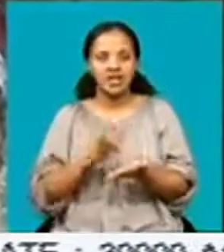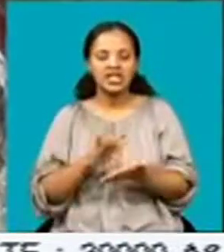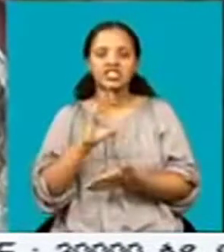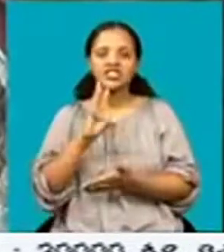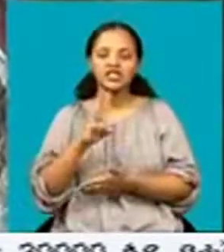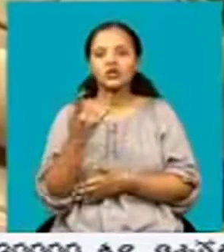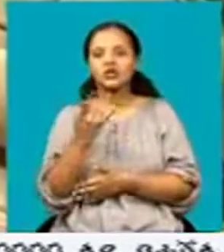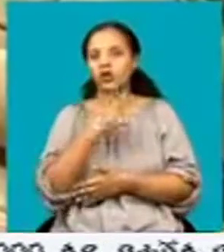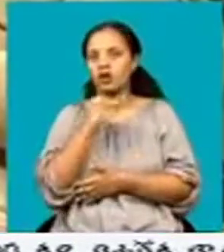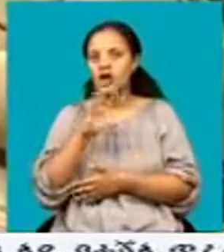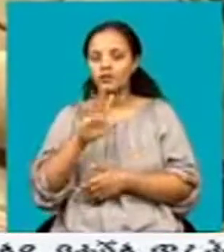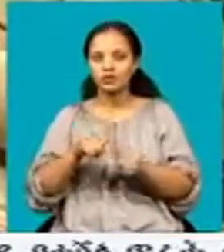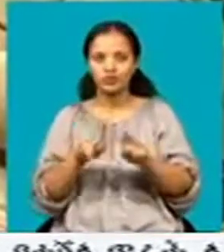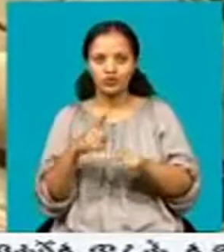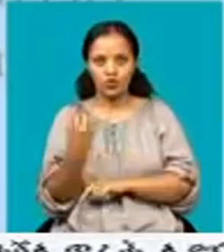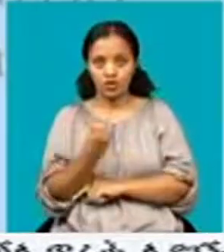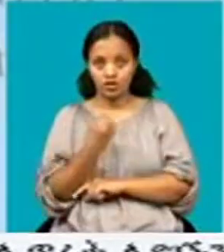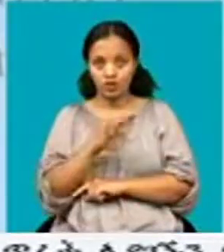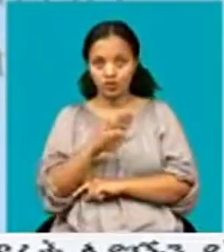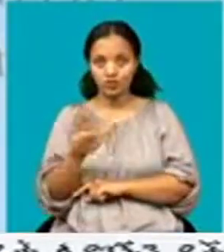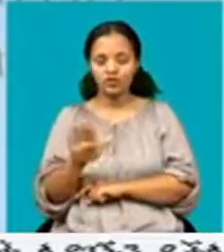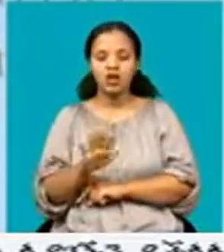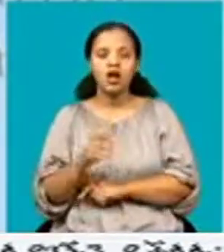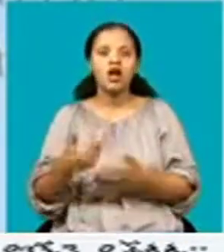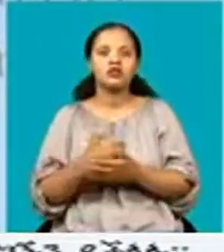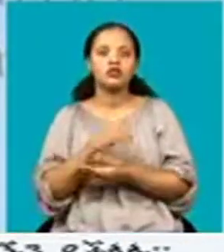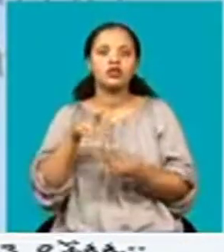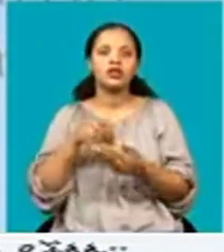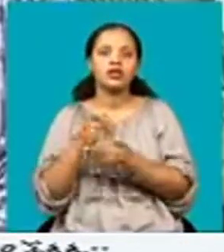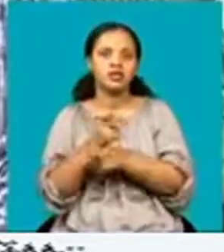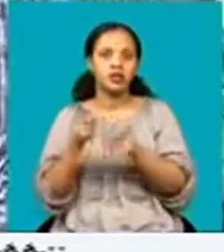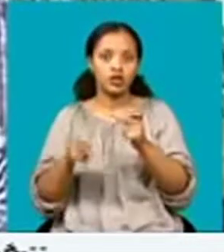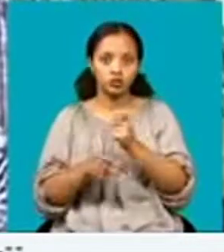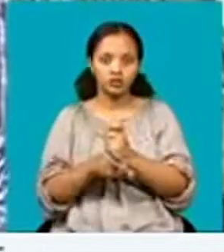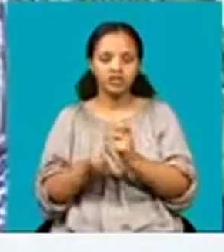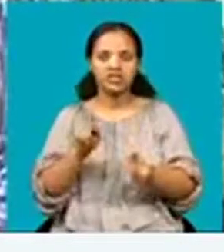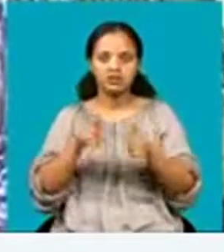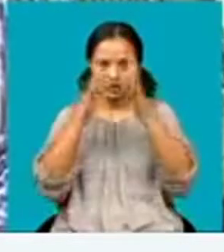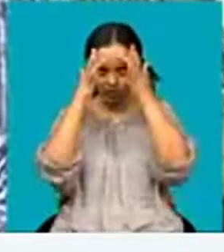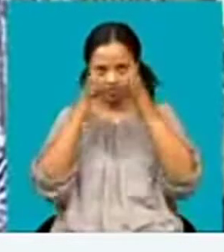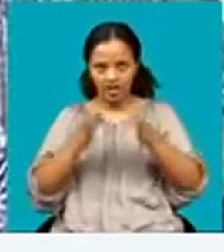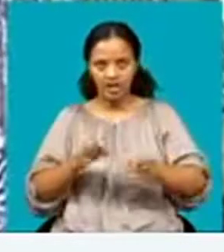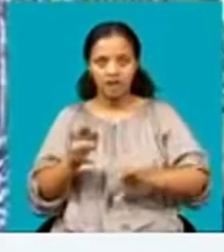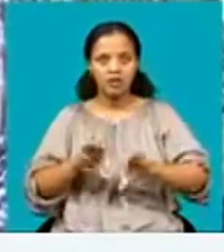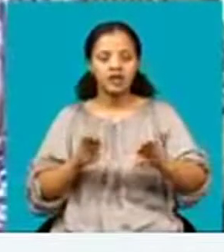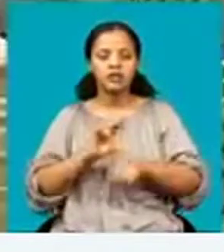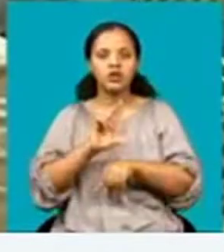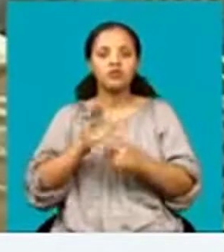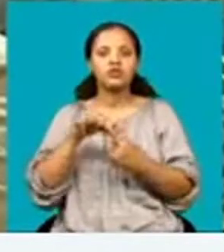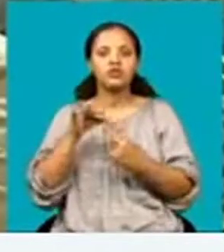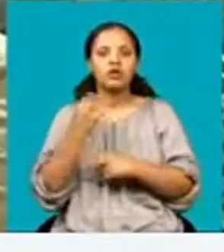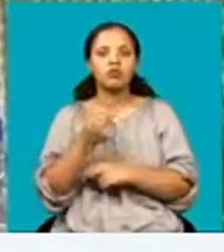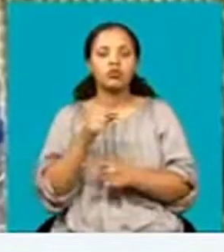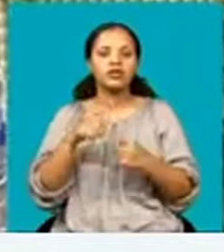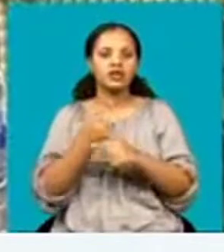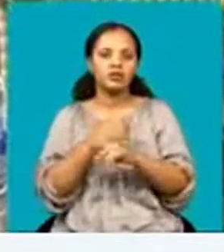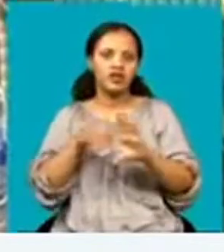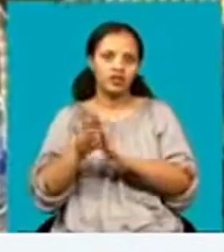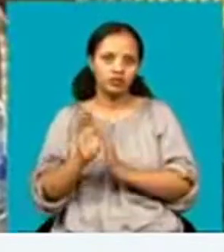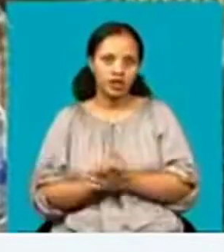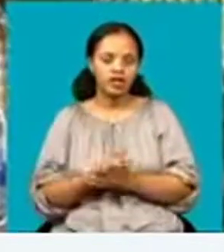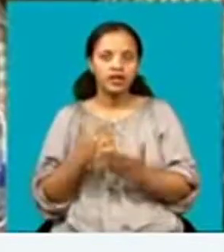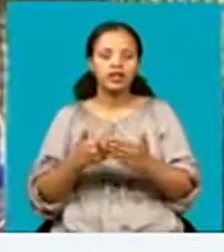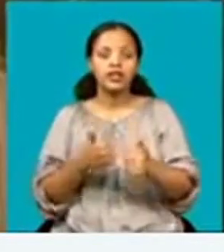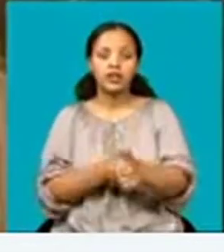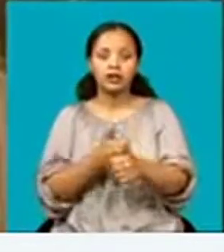6 ዞኖችንና 5 ልዩ ወረዳዎችን በአዲሱ ክልል የሚደራጁበትን ሕዝበ ውሳኔ ለማካሄድ ብሔራዊ ምርጫ ቦርድ ወደ ተግባር ገብቷል።